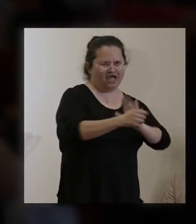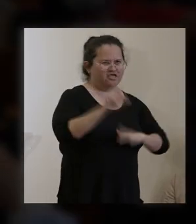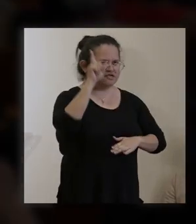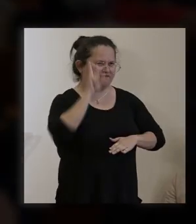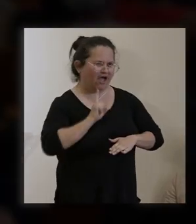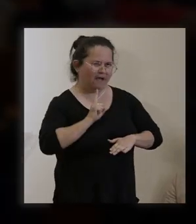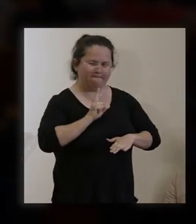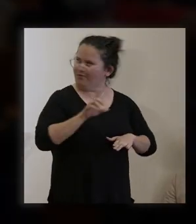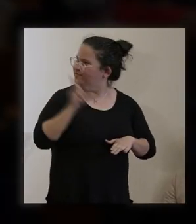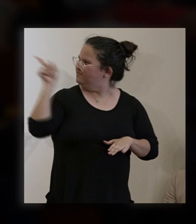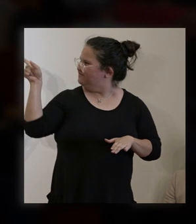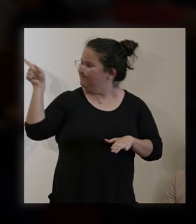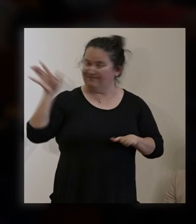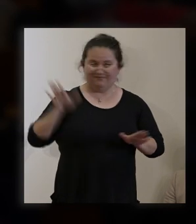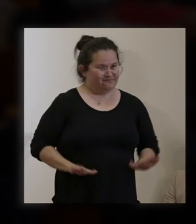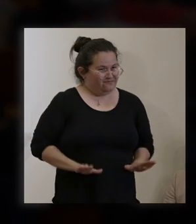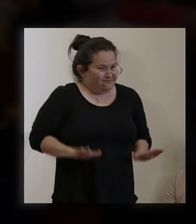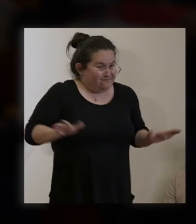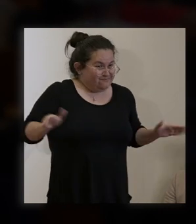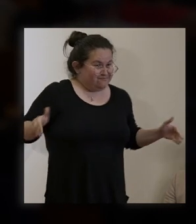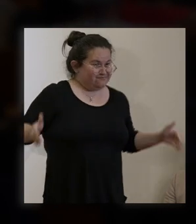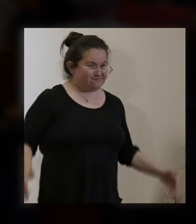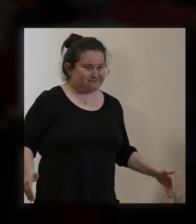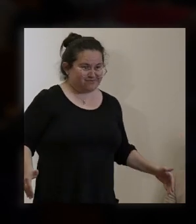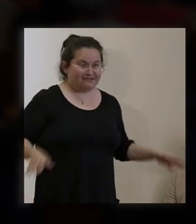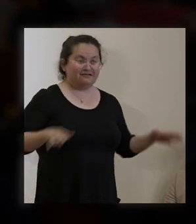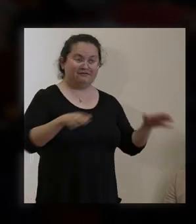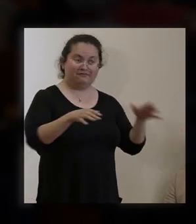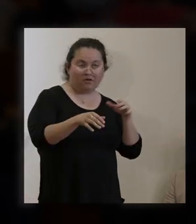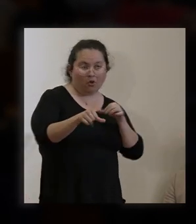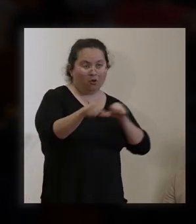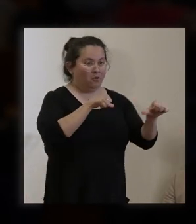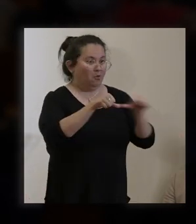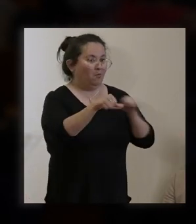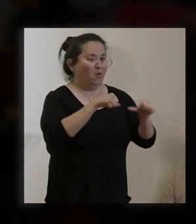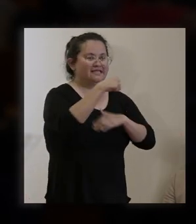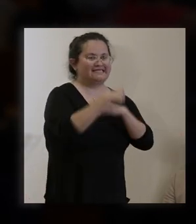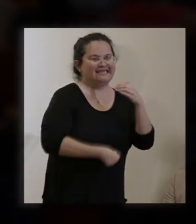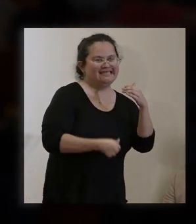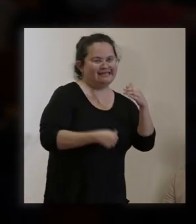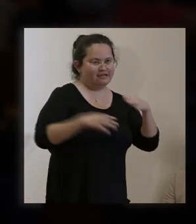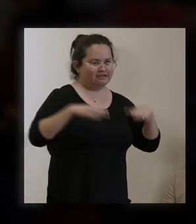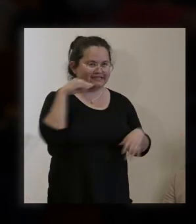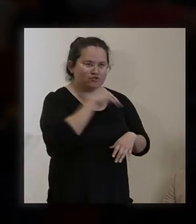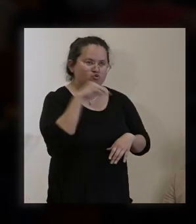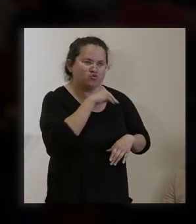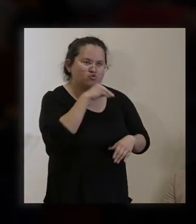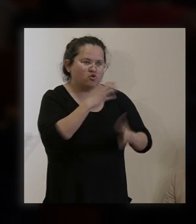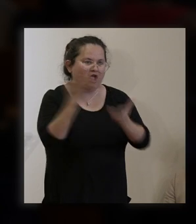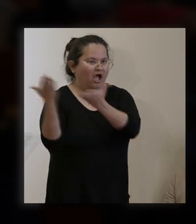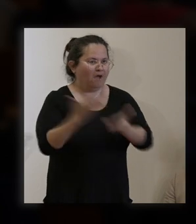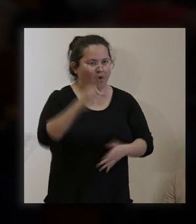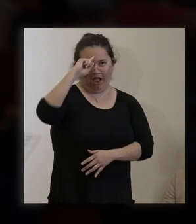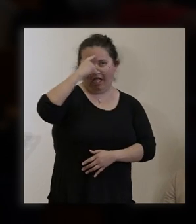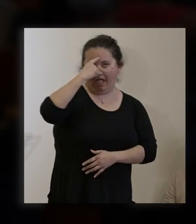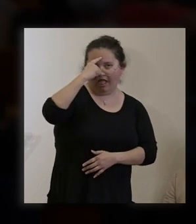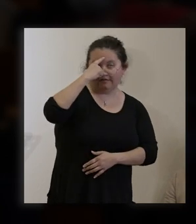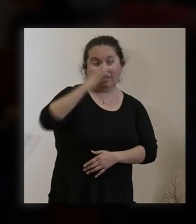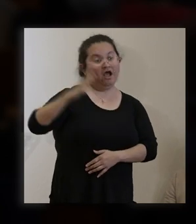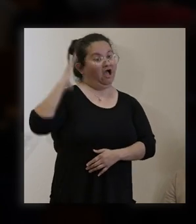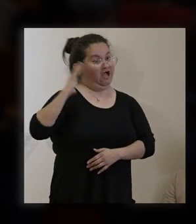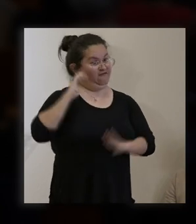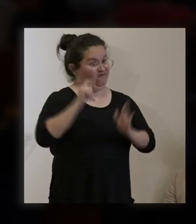qui représente en fait un petit peu la mode des robes en indienne, bien que les toiles indiennes soient interdites de port à la date du tableau